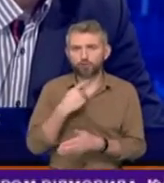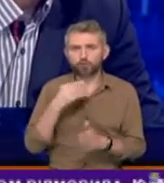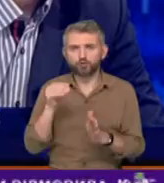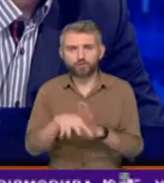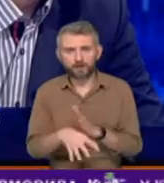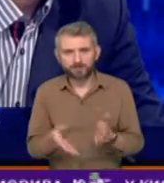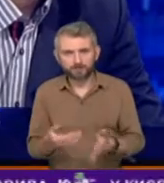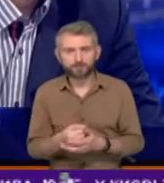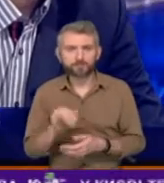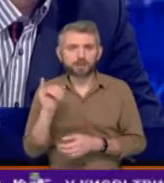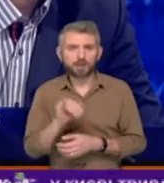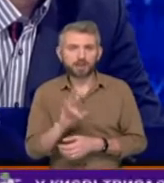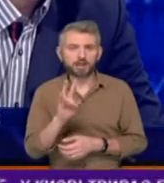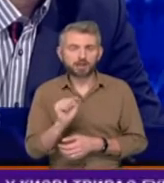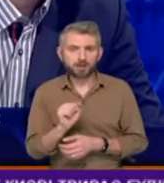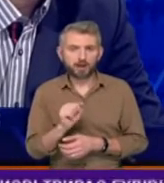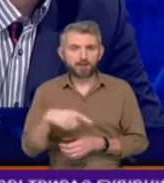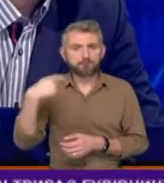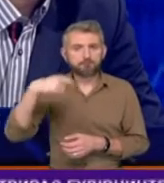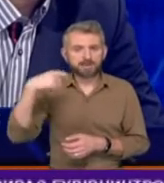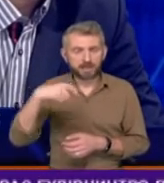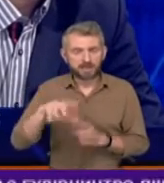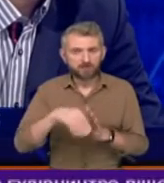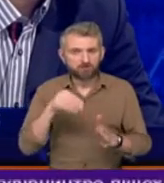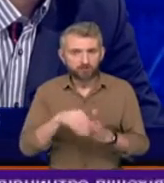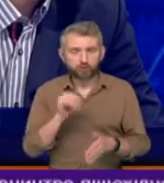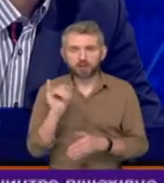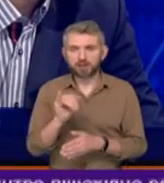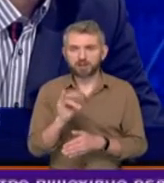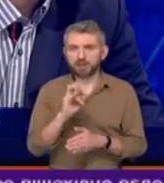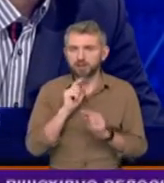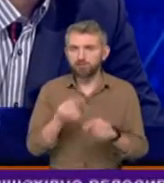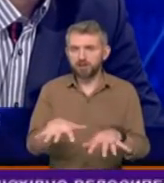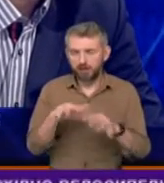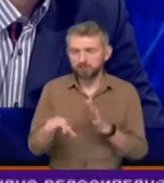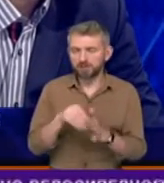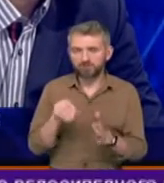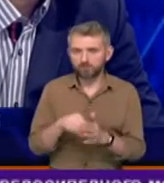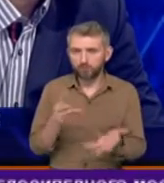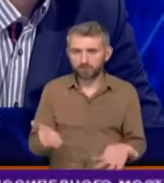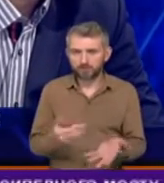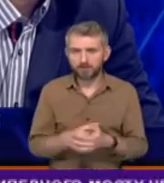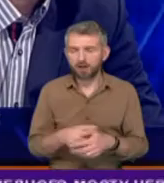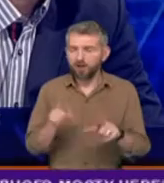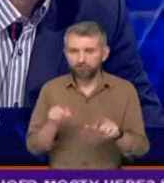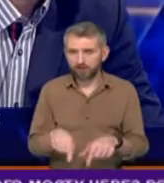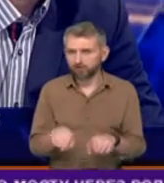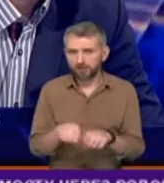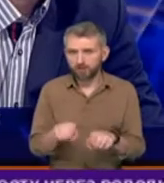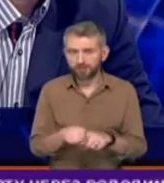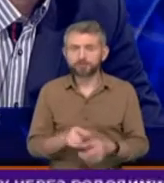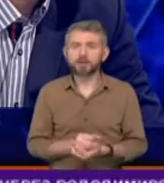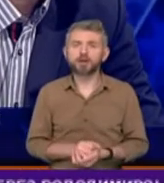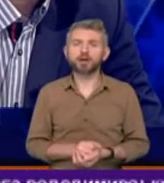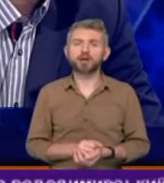голосуванні і на президента, на президентських виборах, і на парламентських. На парламентських теж саме. А